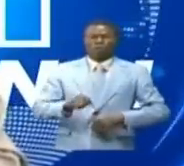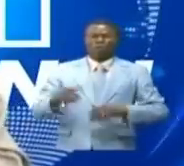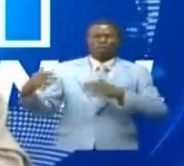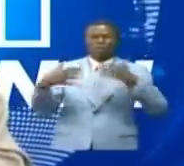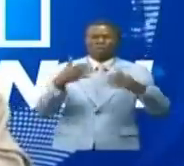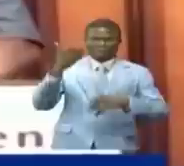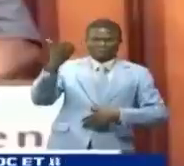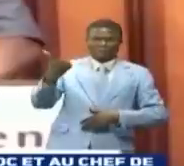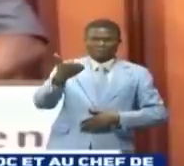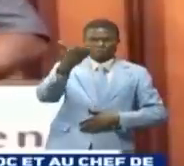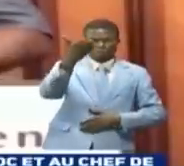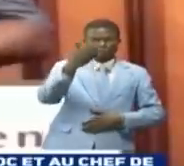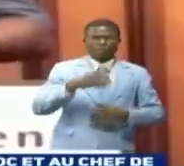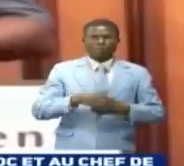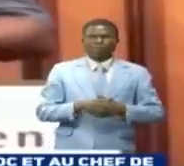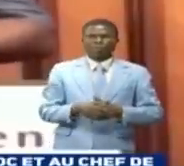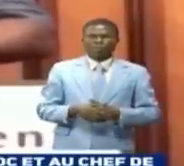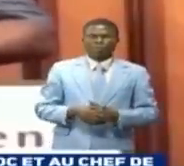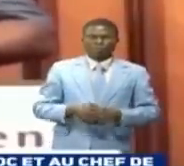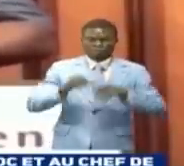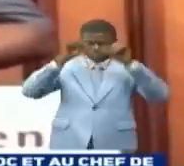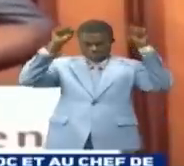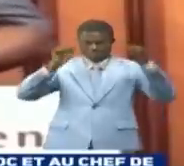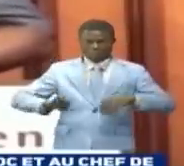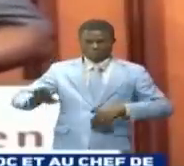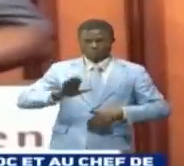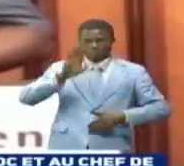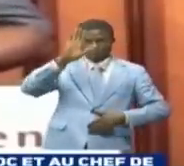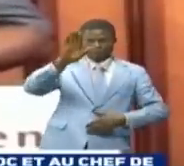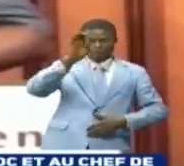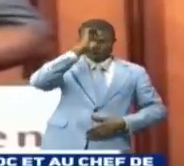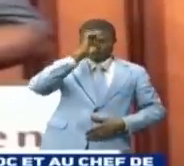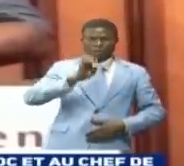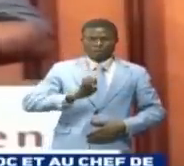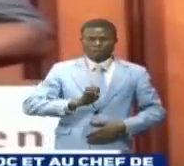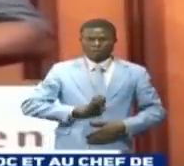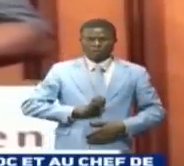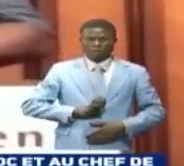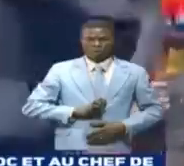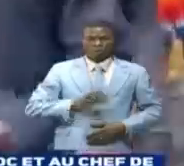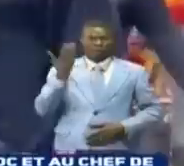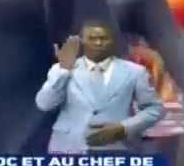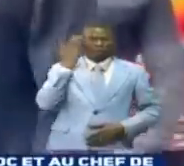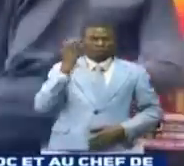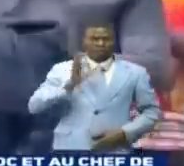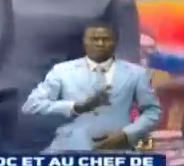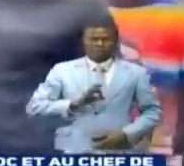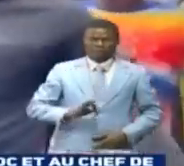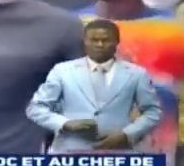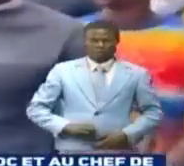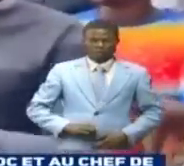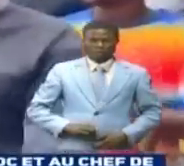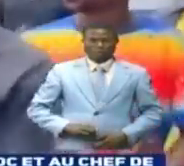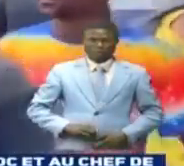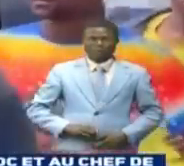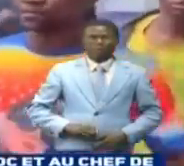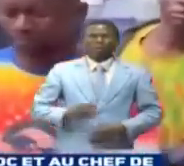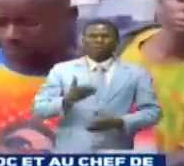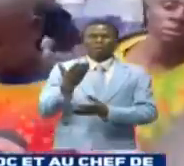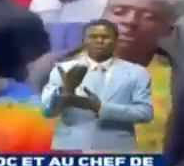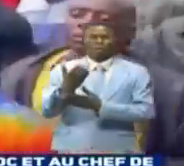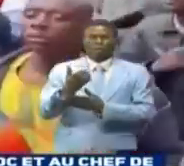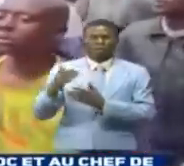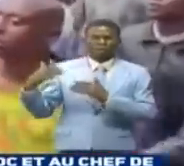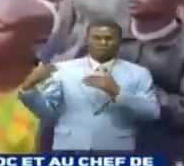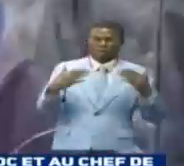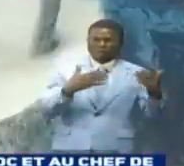Regardez. L'appel du chef de l'État, son Excellence Monsieur Félix-Antoine Tshisekedi Tshilombo, relative à la mobilisation face à l'agression